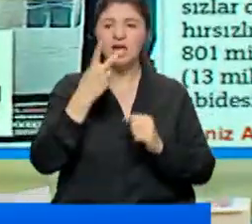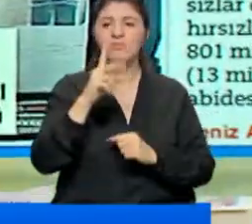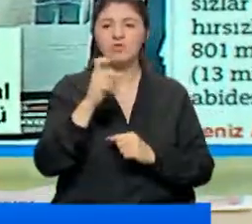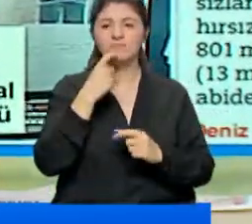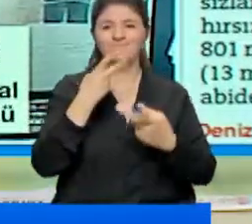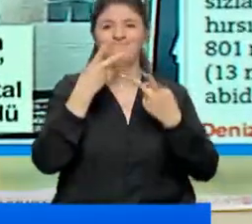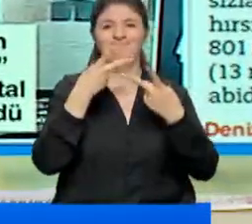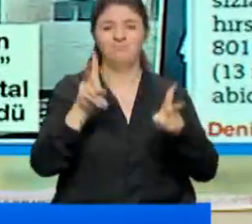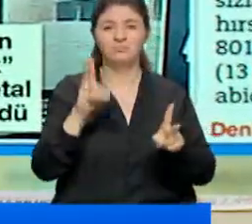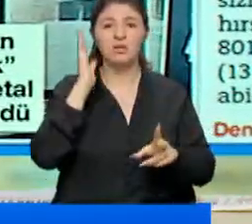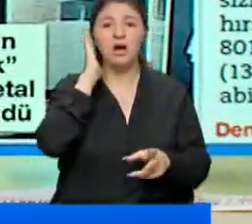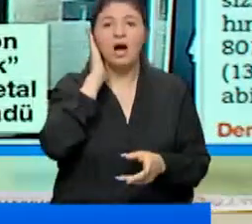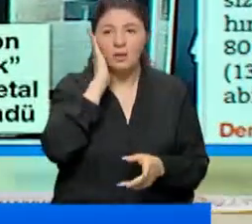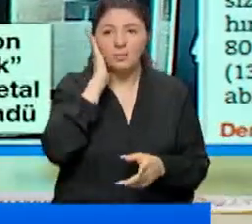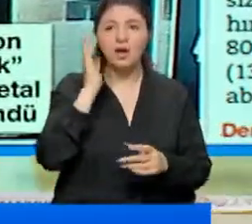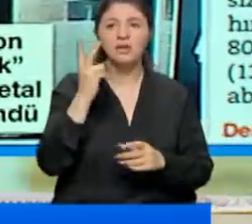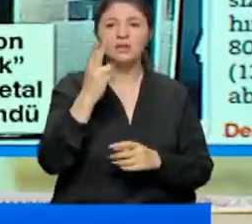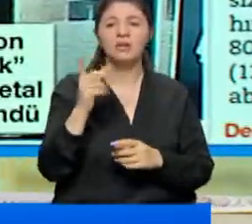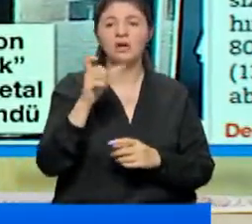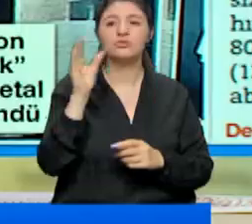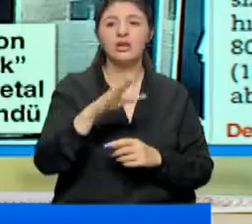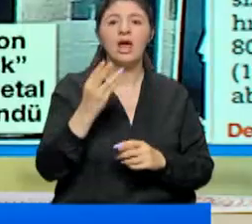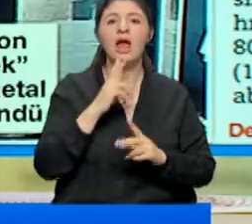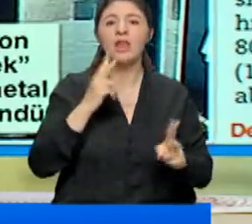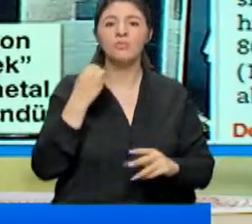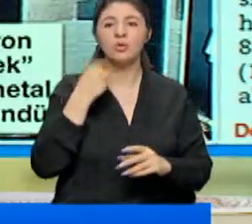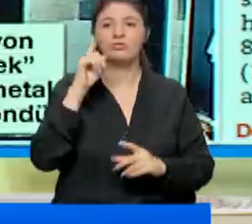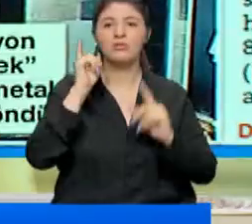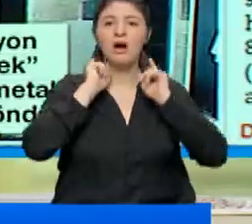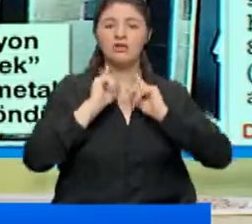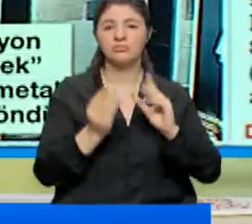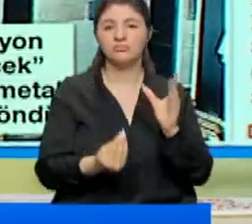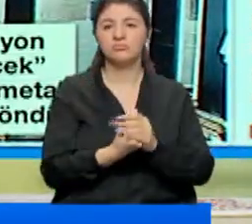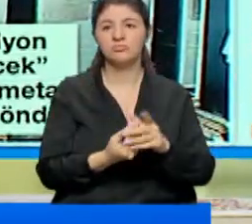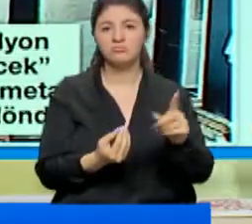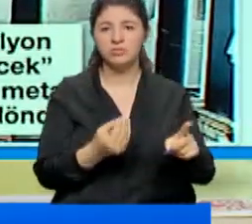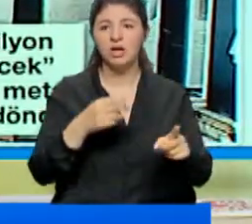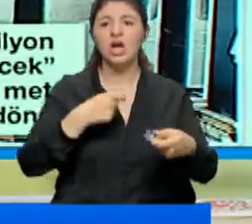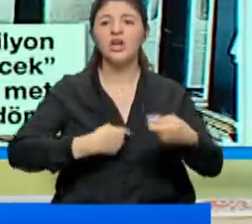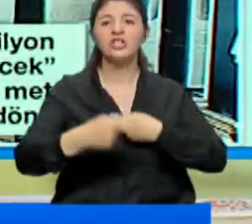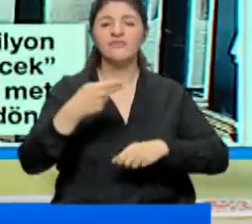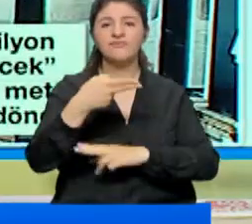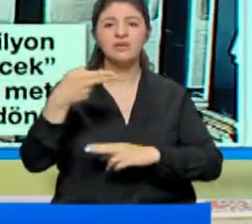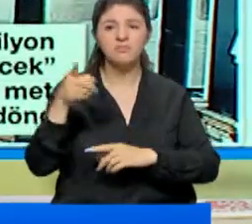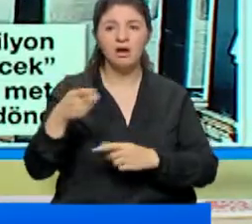2019'da açıldı ancak yedi ay sonra elektrik borçları yüzünden Aziz geldi ve işletmeci firma iflas etti